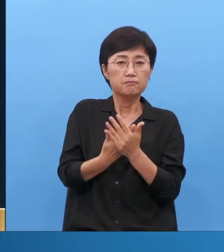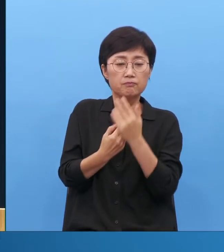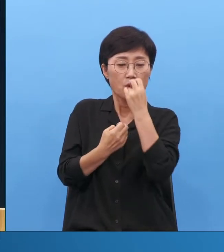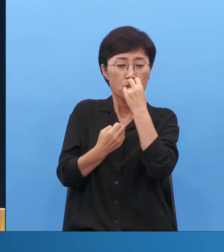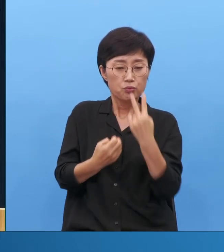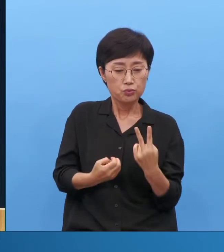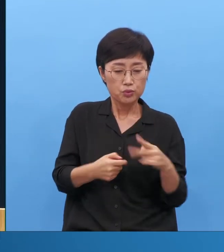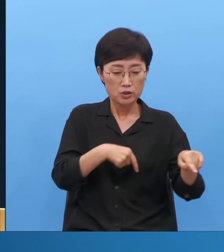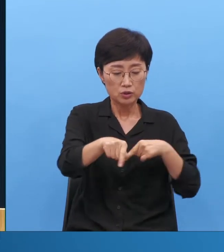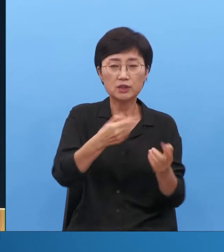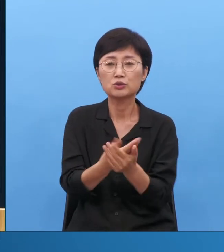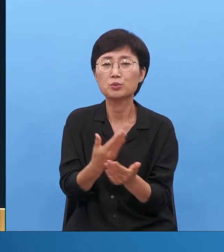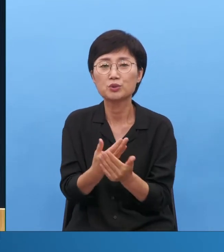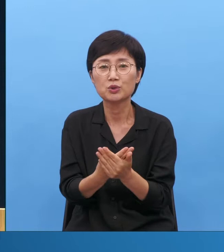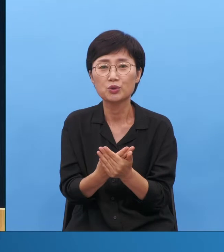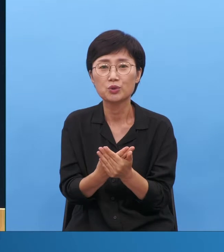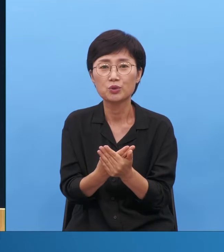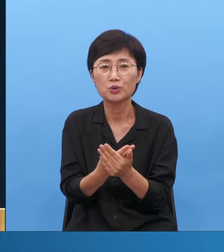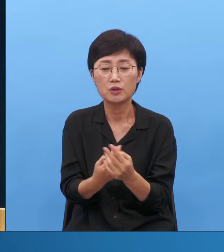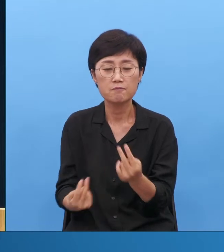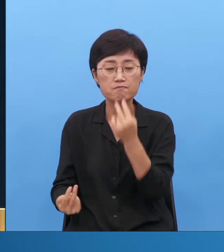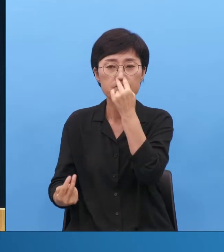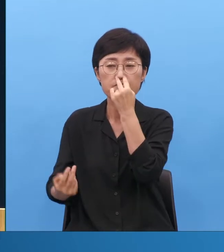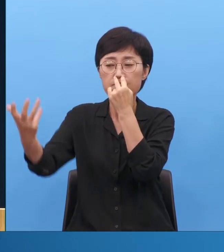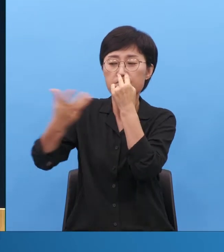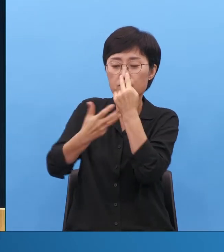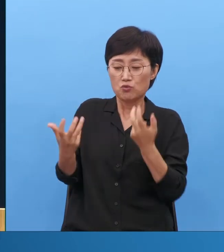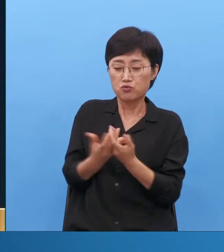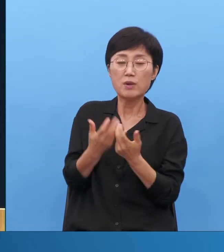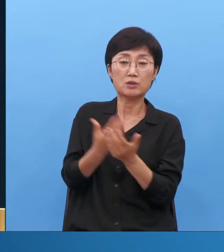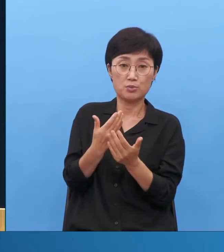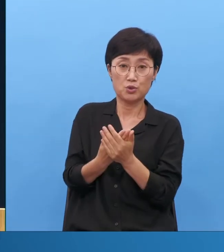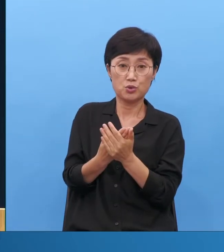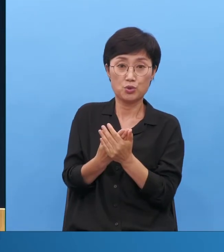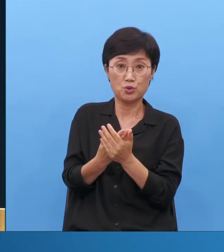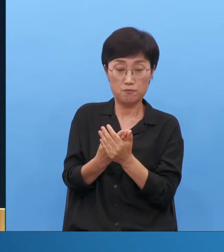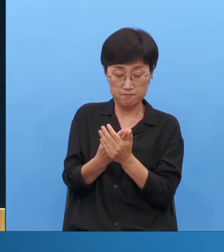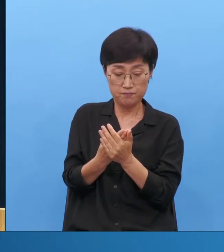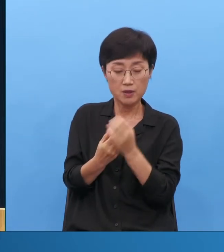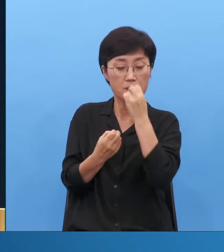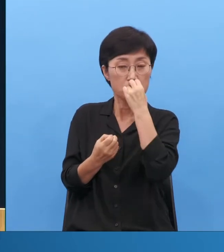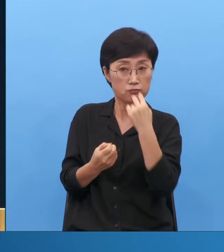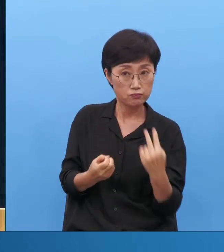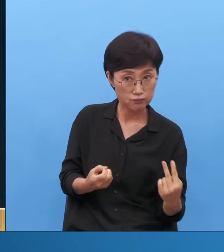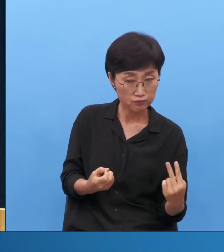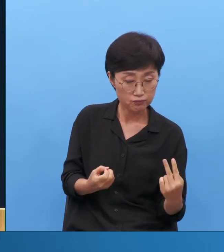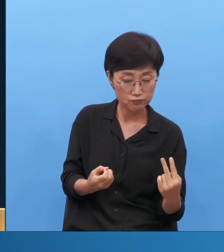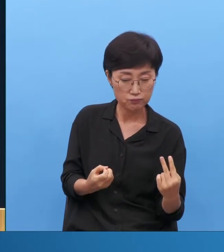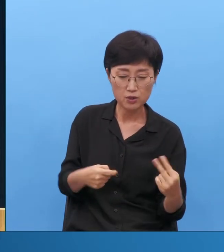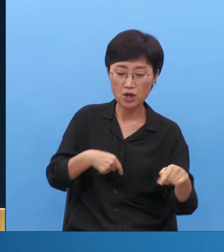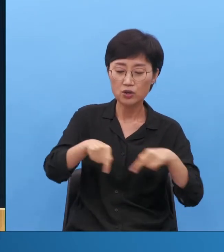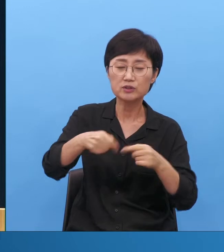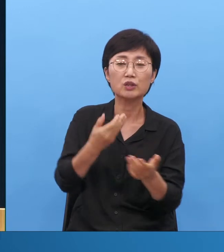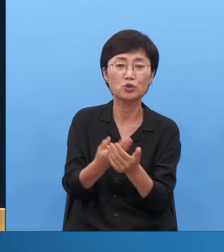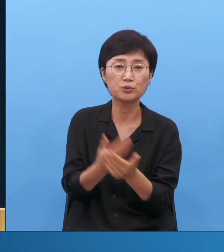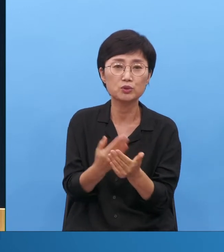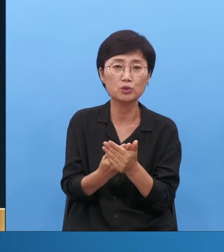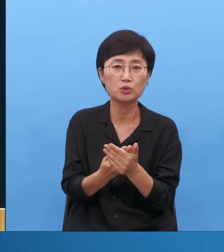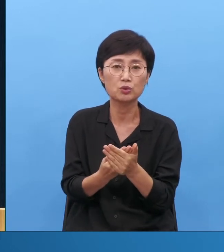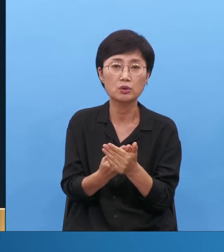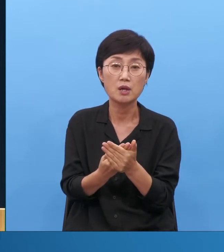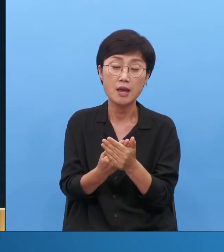me, all I do is when I take in my deep breaths for this 이거는 뭐 blessing to come 종교 upon me. 얘기 뭐 이런 이야기 아닙니다. 그 과학적으로 의학적으로 저는 그